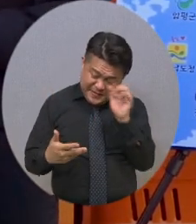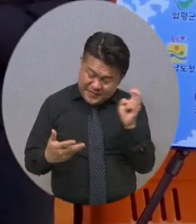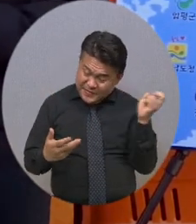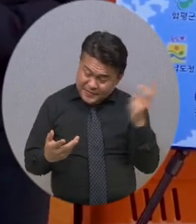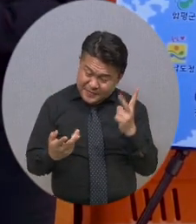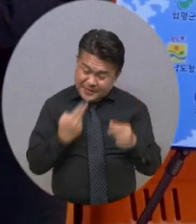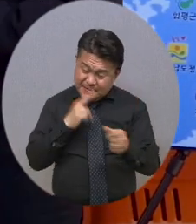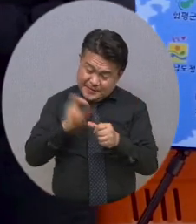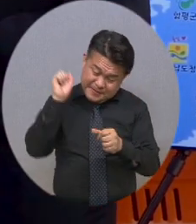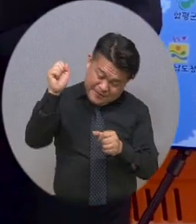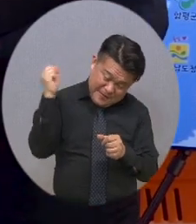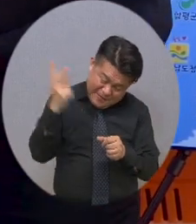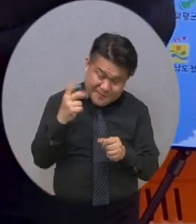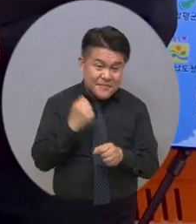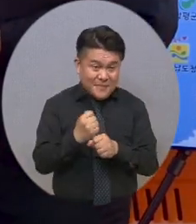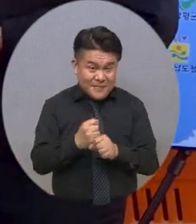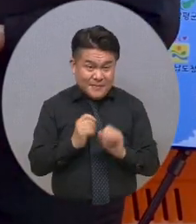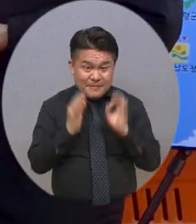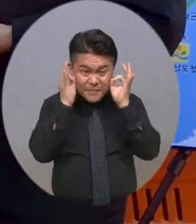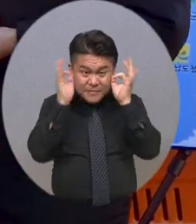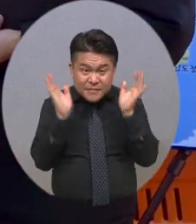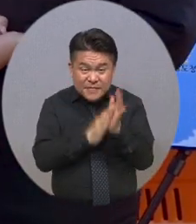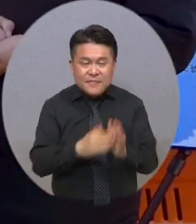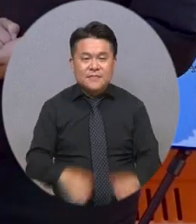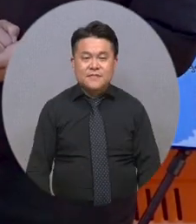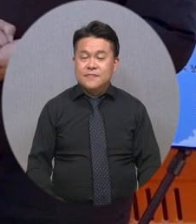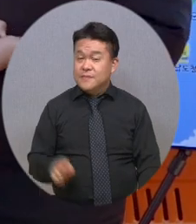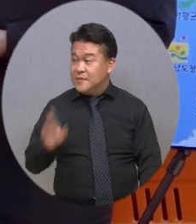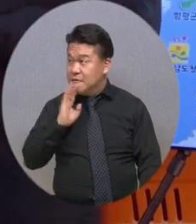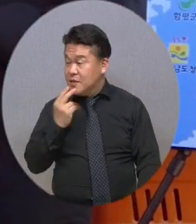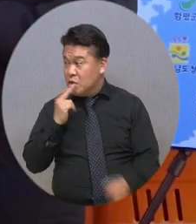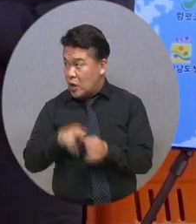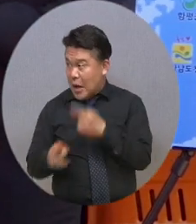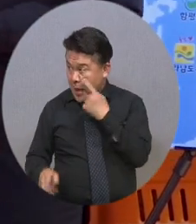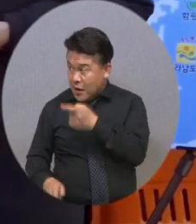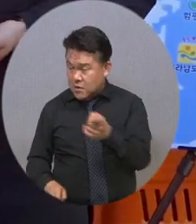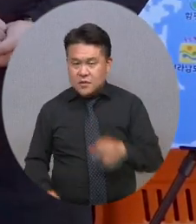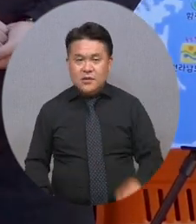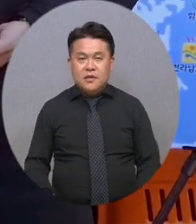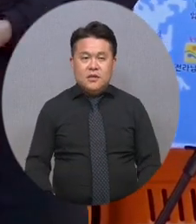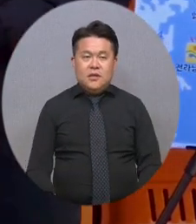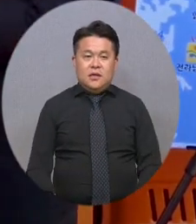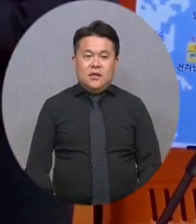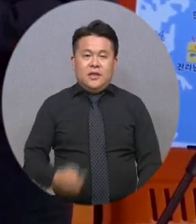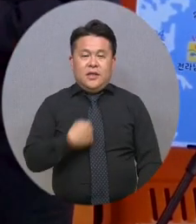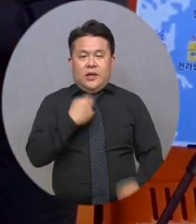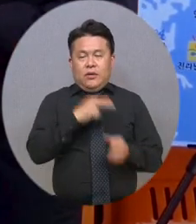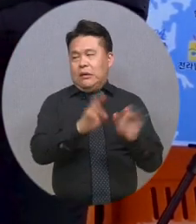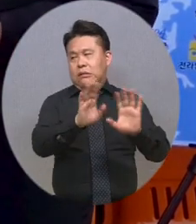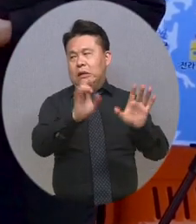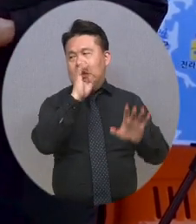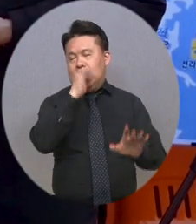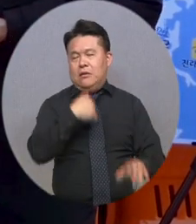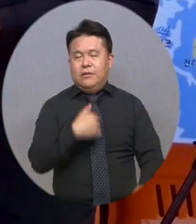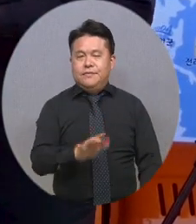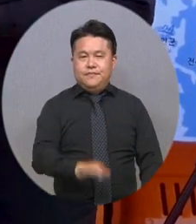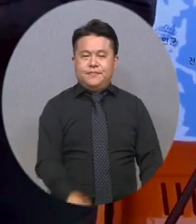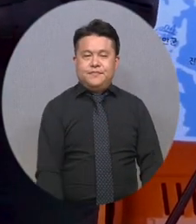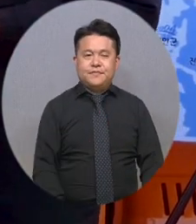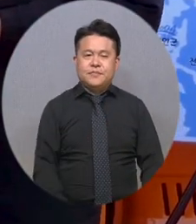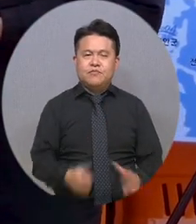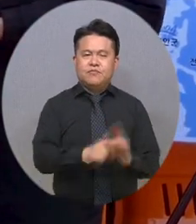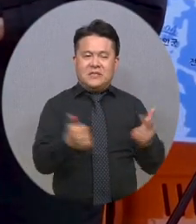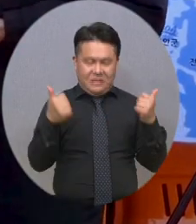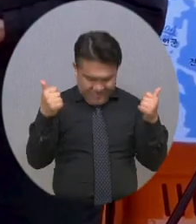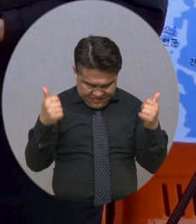다시 도전했었을 것이고 네, 그지 맞습니다. 정태야 너도 도전할까? 아니 저기 도전할 수가 없을 정도로